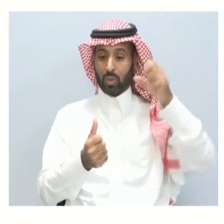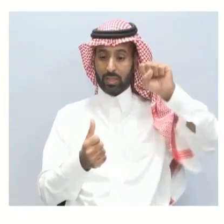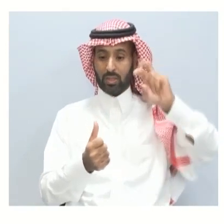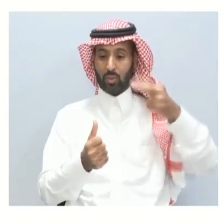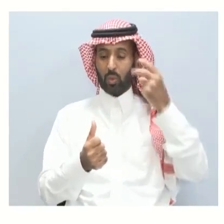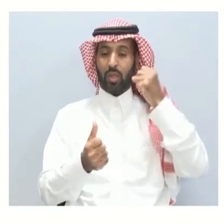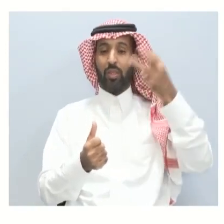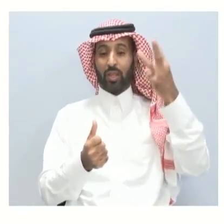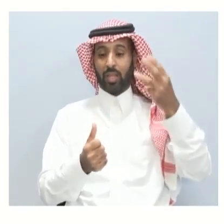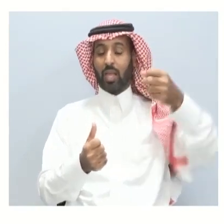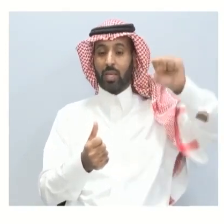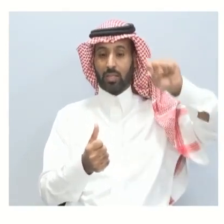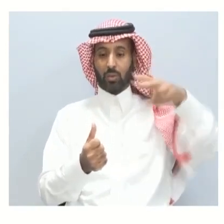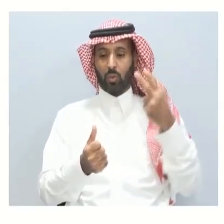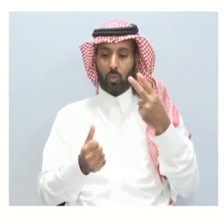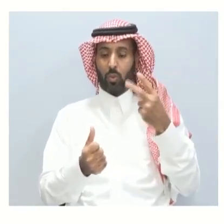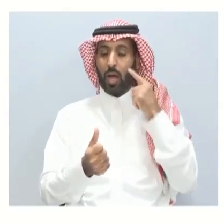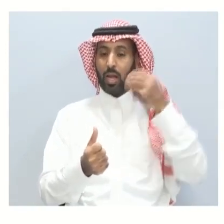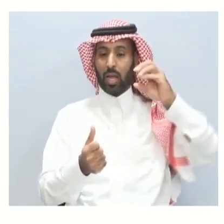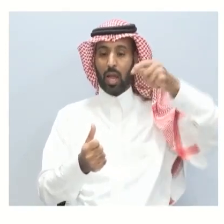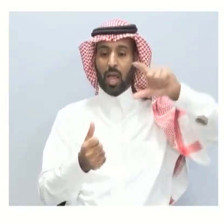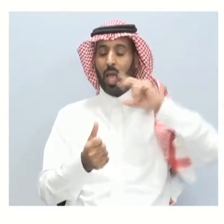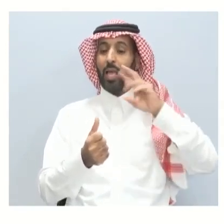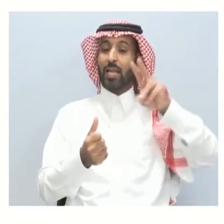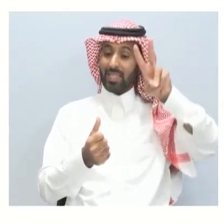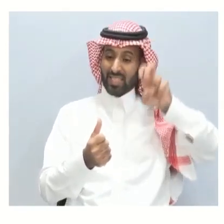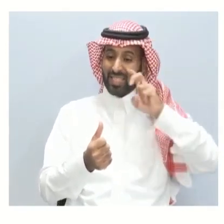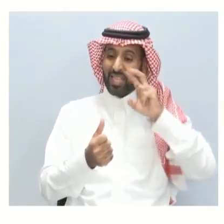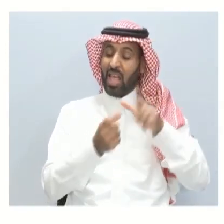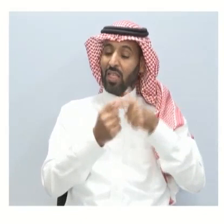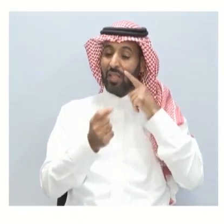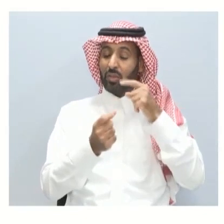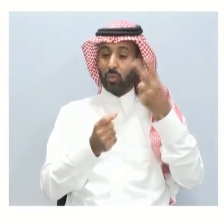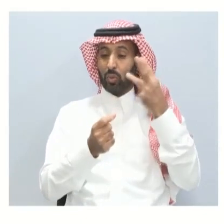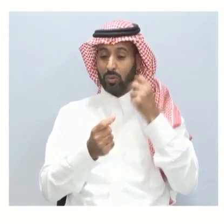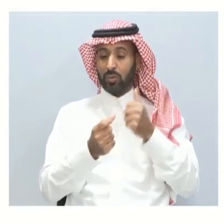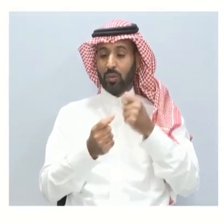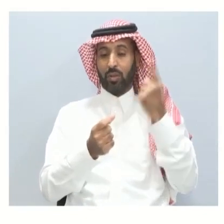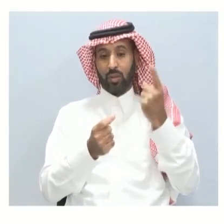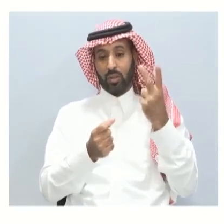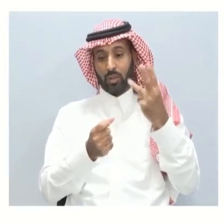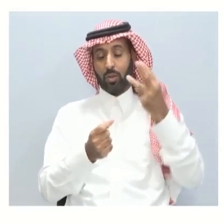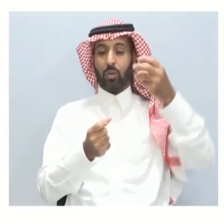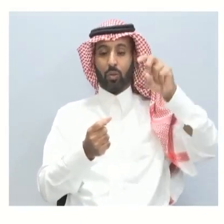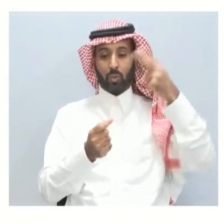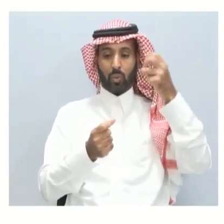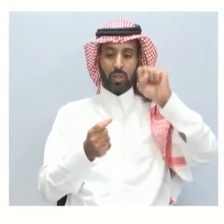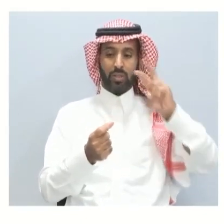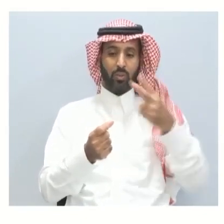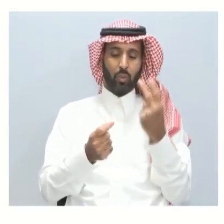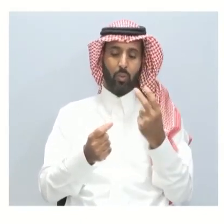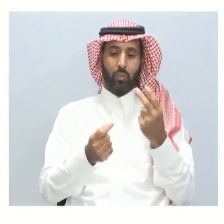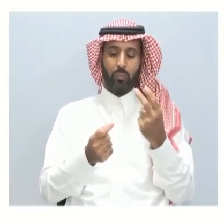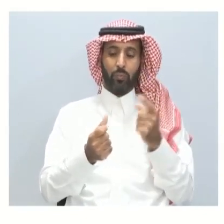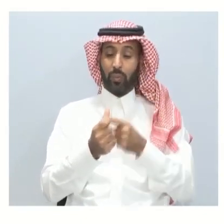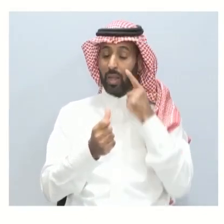اس تو والكالسيوم عدده الذري 20 اس تو تو اس تو فور اس 2